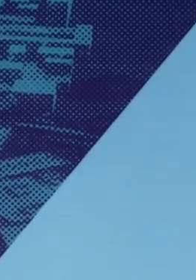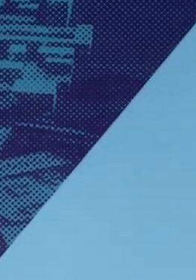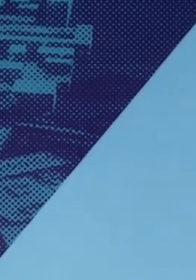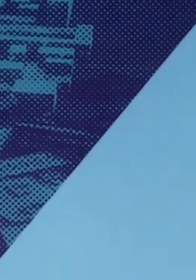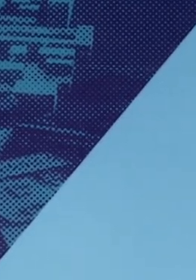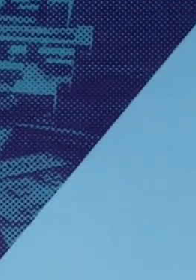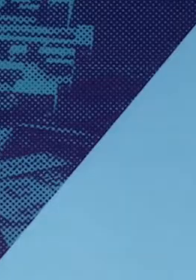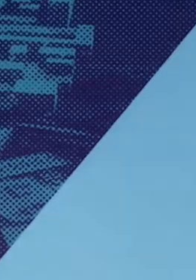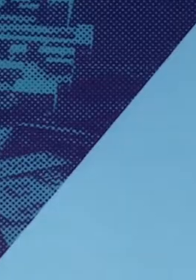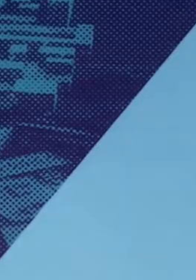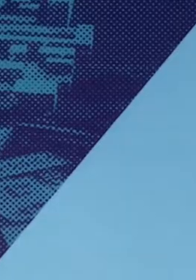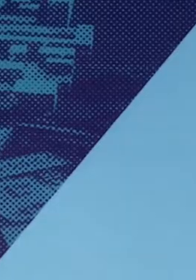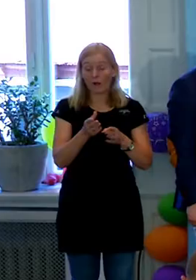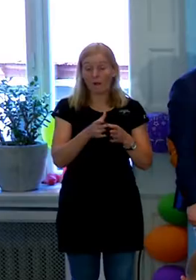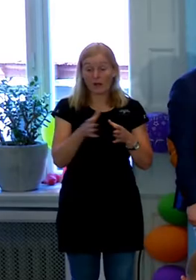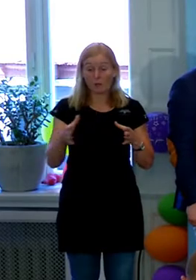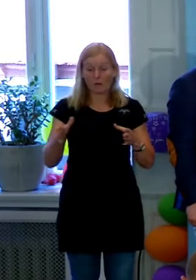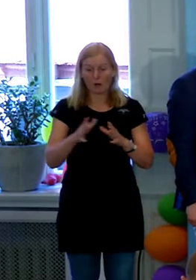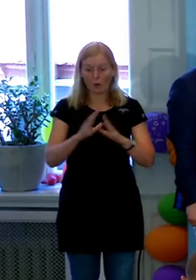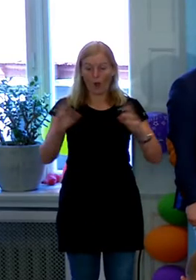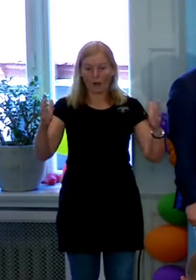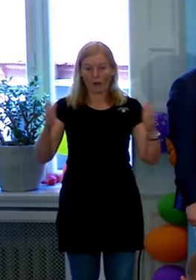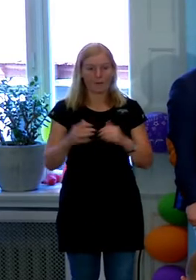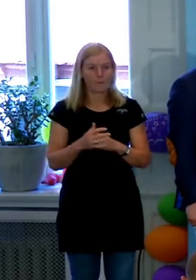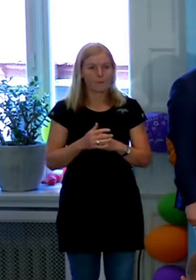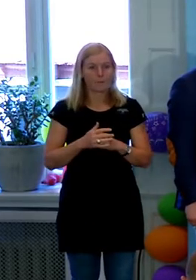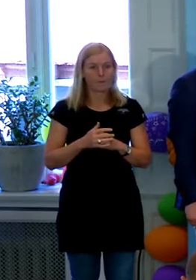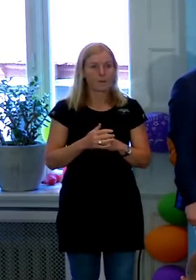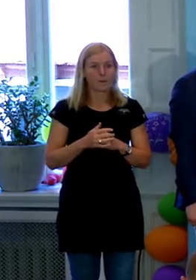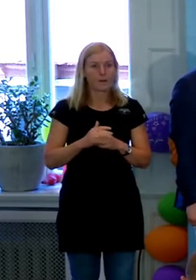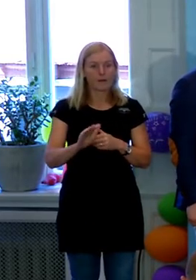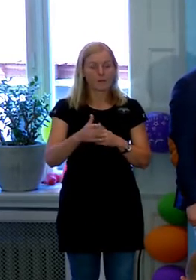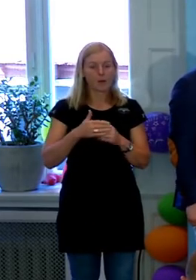hamnarna. Vissa perioder är det lite mer. Vi ska hålla oss tillbaka lite grann till